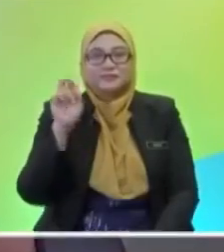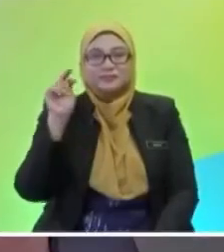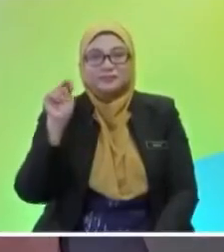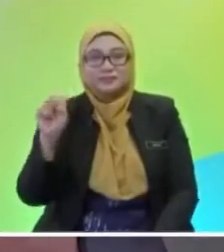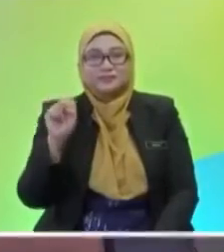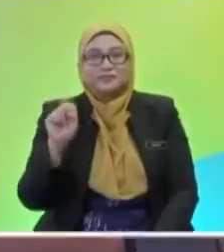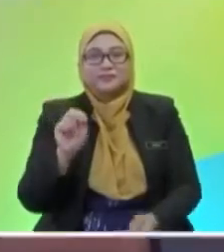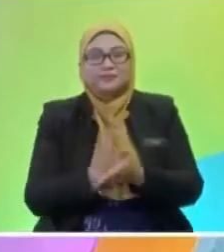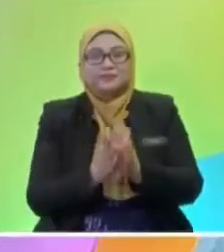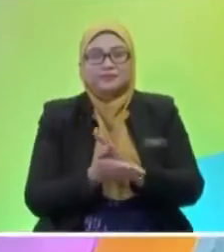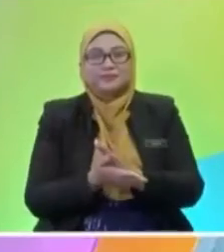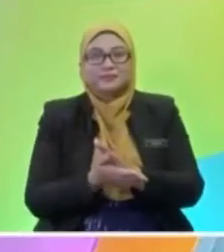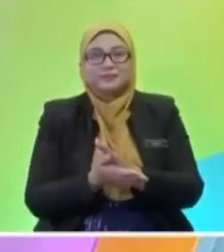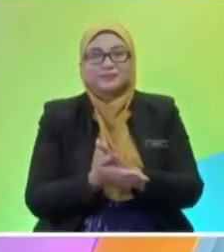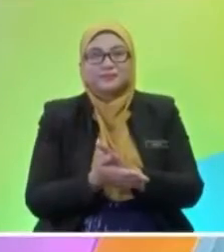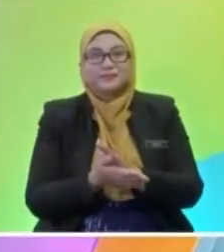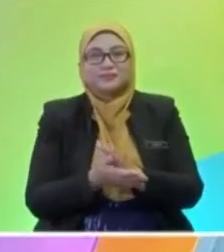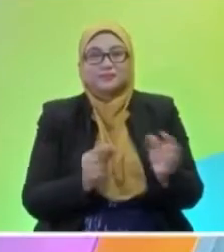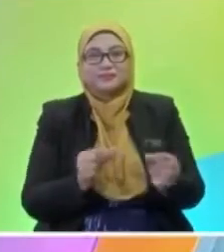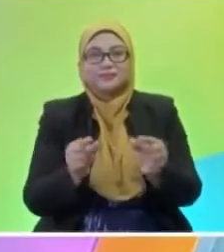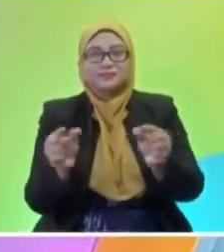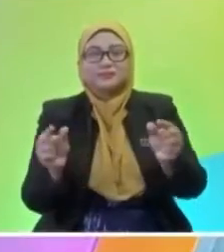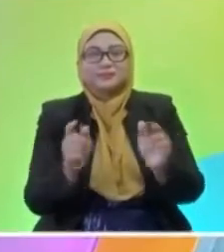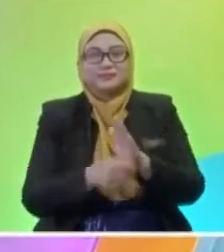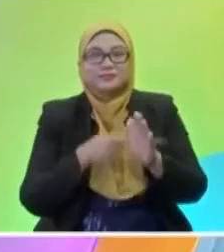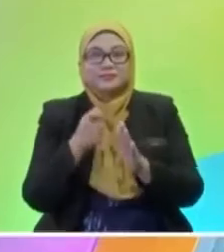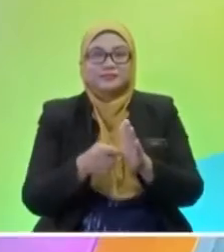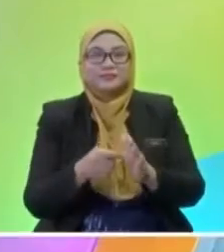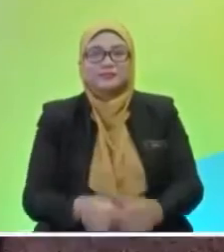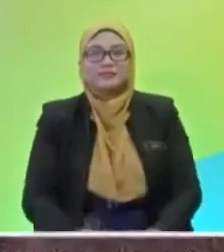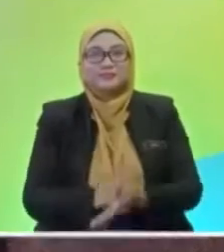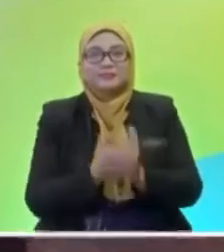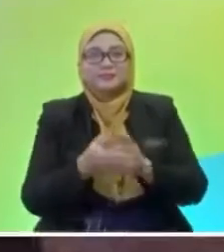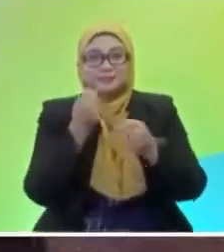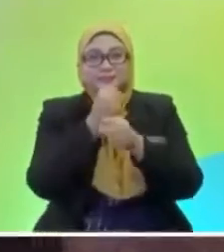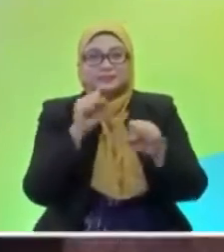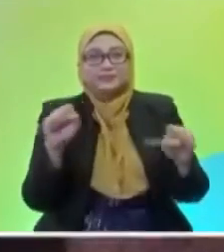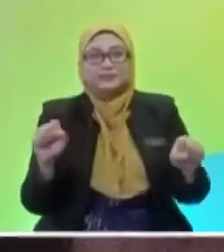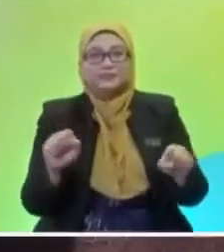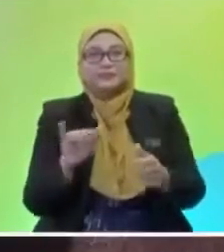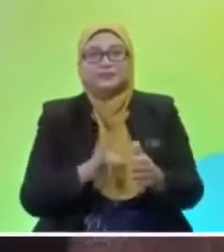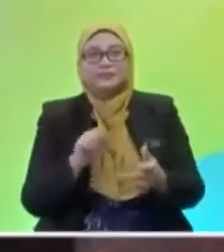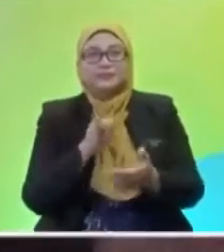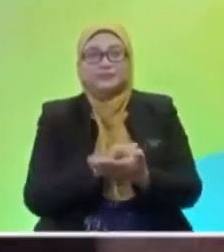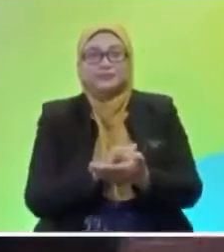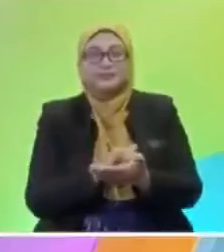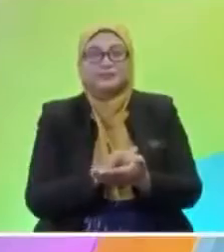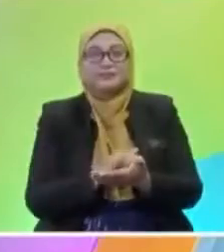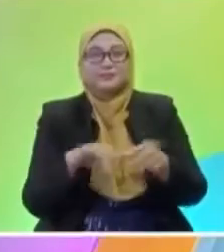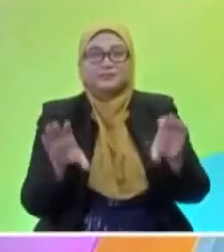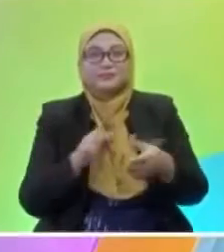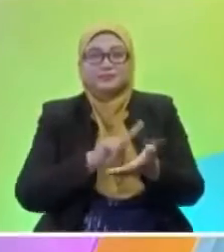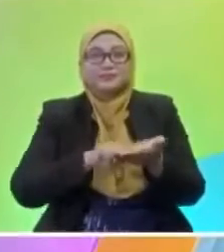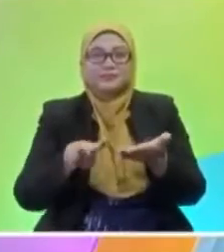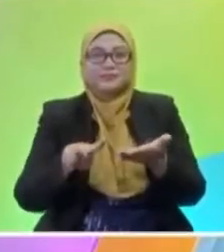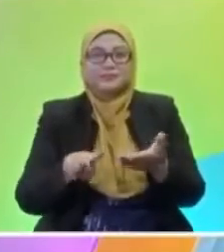Itu dia. Okay. Inilah. Jadi ini kita punya pemasangan lah. Okey, selesai yang itu kita akan buat kemasan. Makna kemasan ni ialah